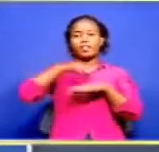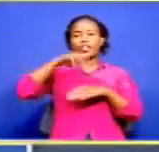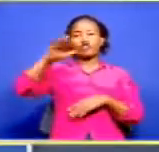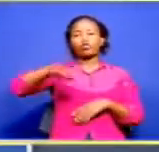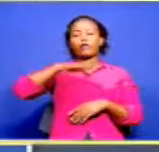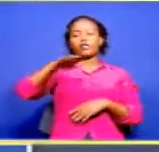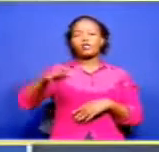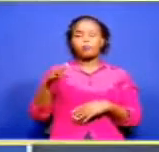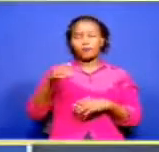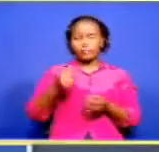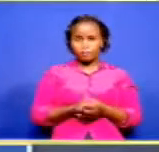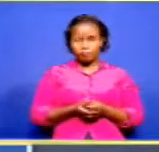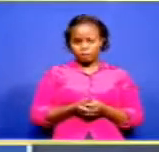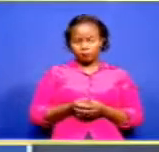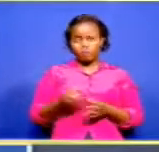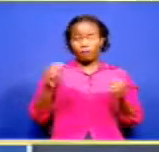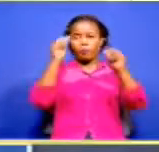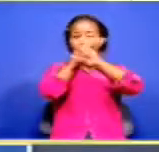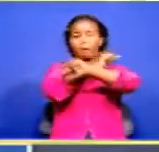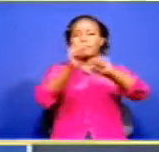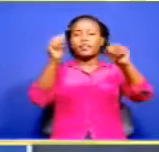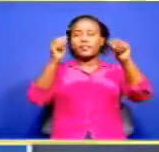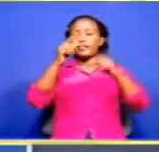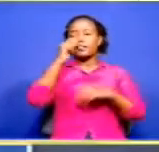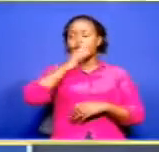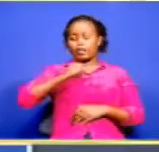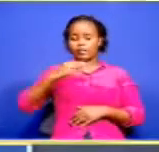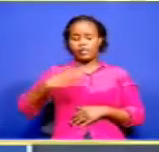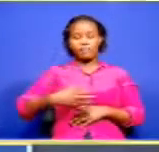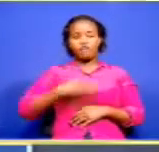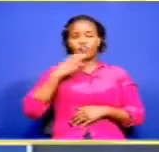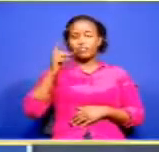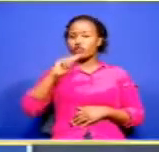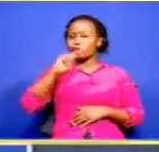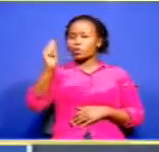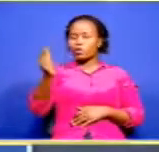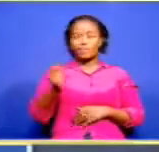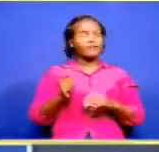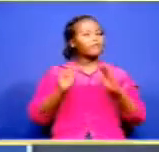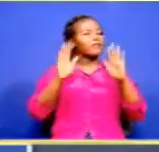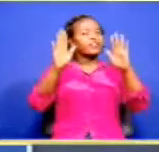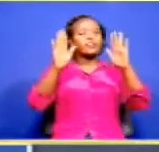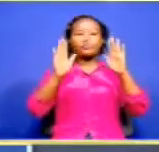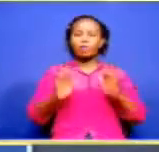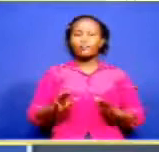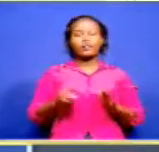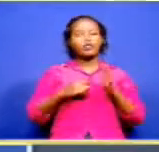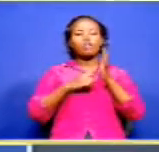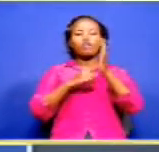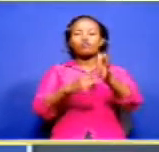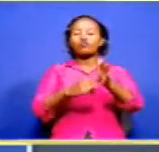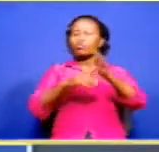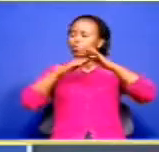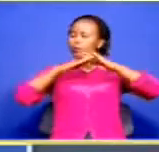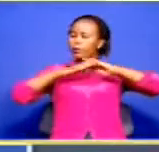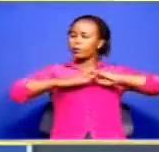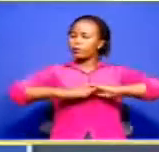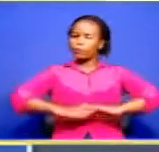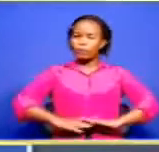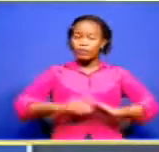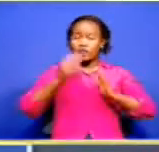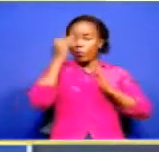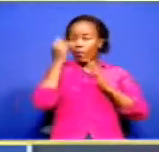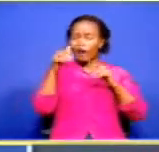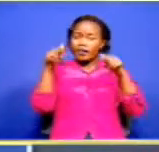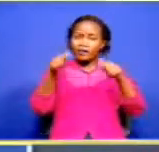Tanzanian President Samia Suluhu Hassan's visit to Kenya is indeed significant and a sigh of relief to Kenya, particularly because it